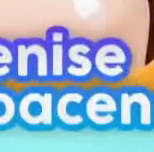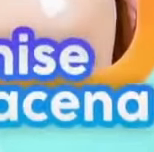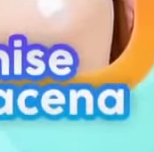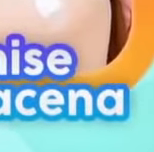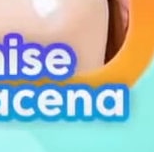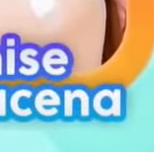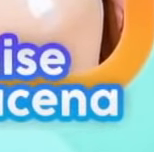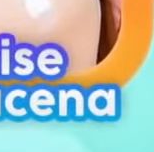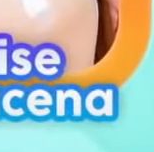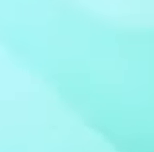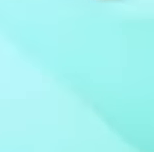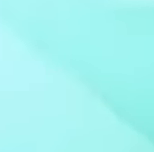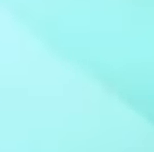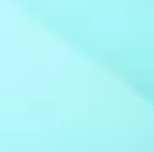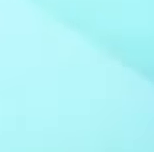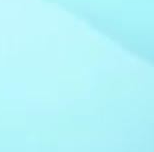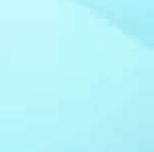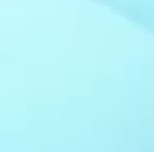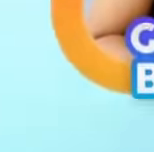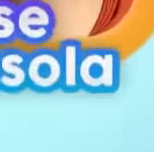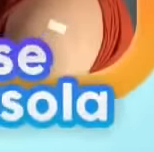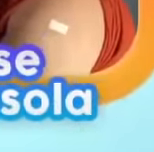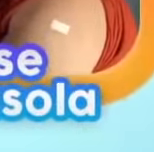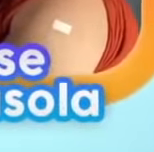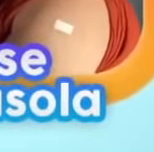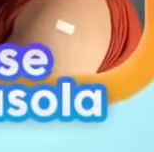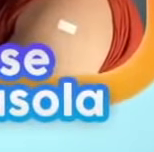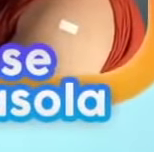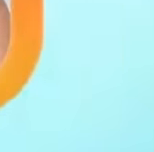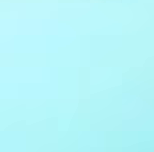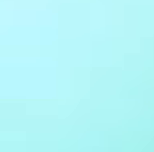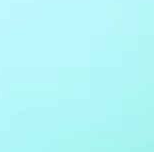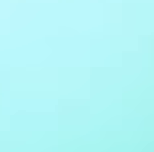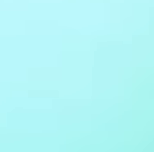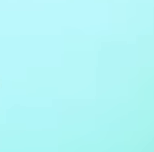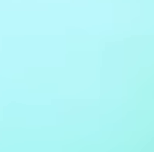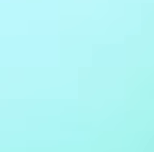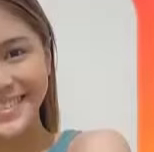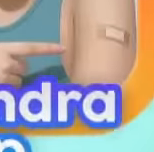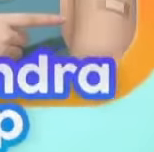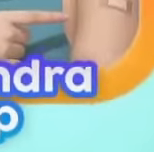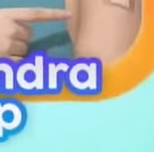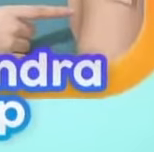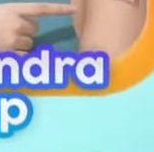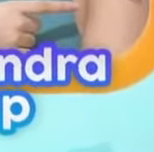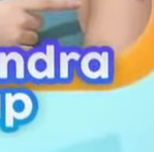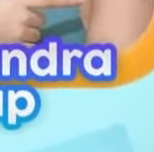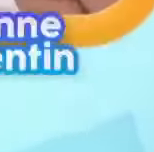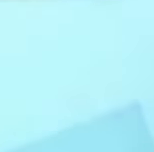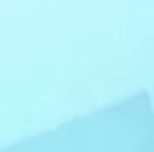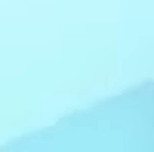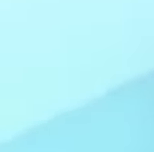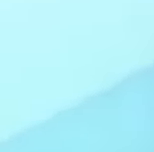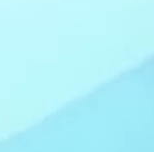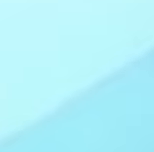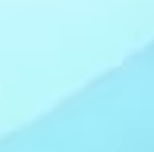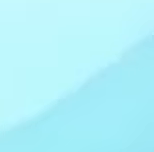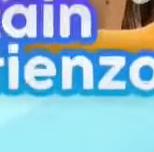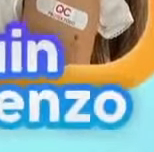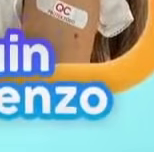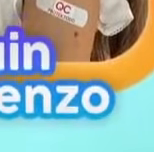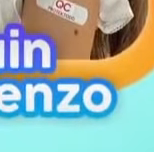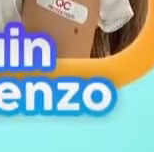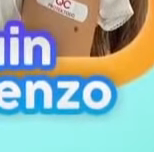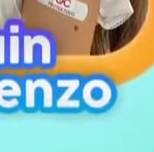sa buhay, ganda rin po ang lahat ng tao sa buong mundo. Parami na ng parami ang mga nababakunahan,